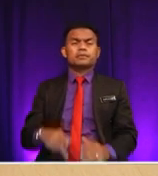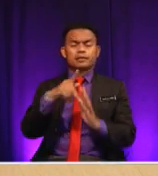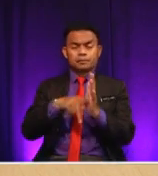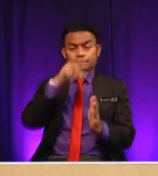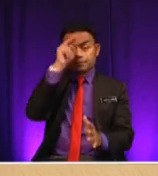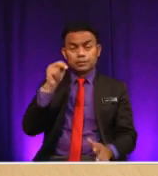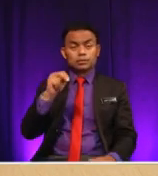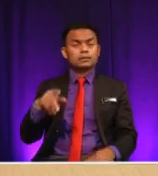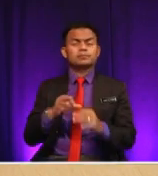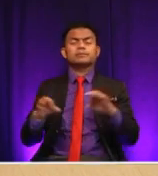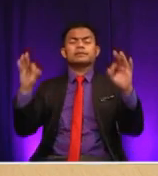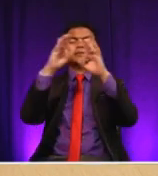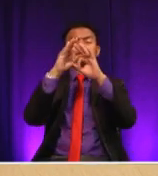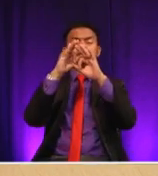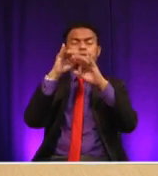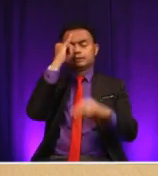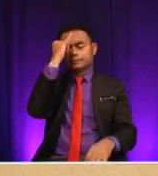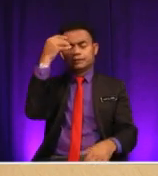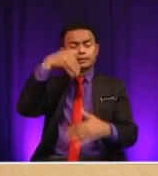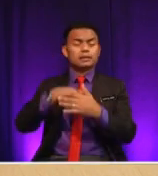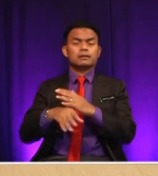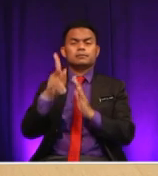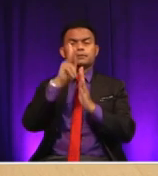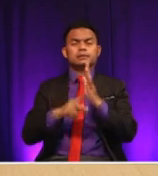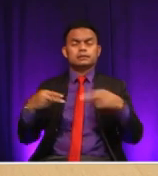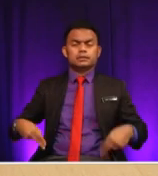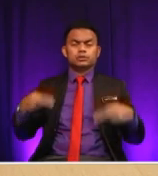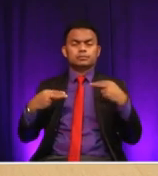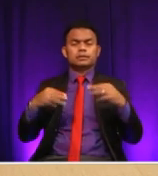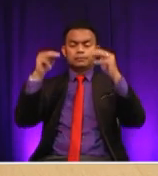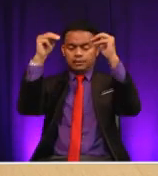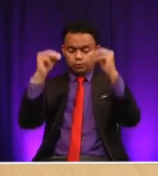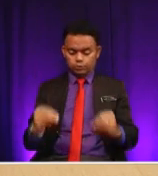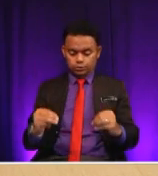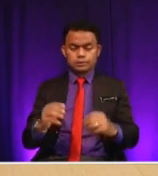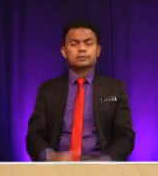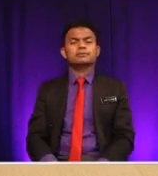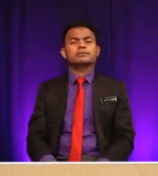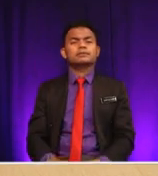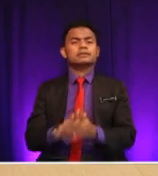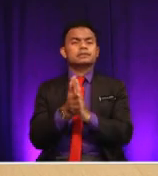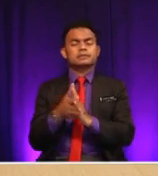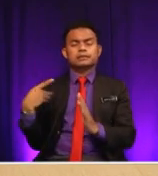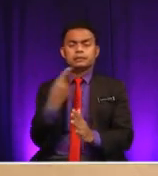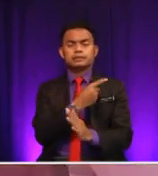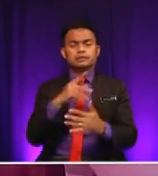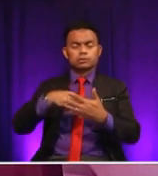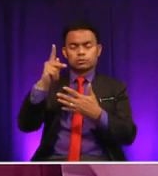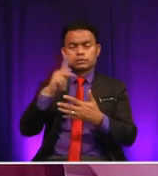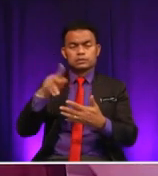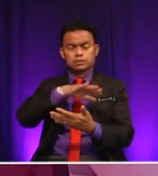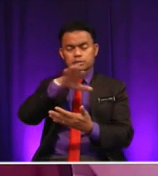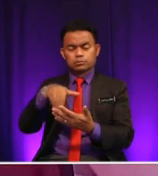pentingnya iman dalam kehidupan setiap manusia jadi kita keluarkan ke semua sekali oke bila